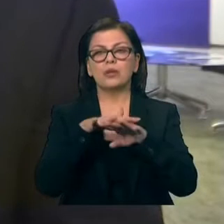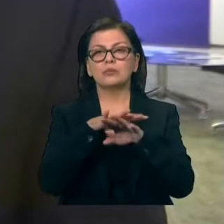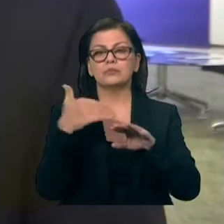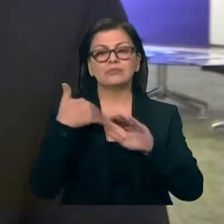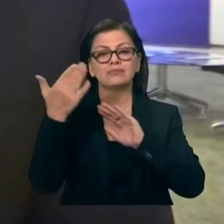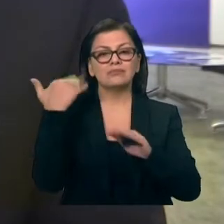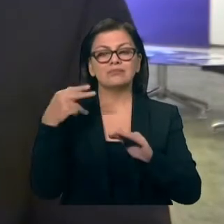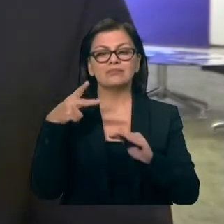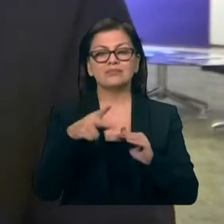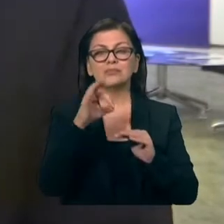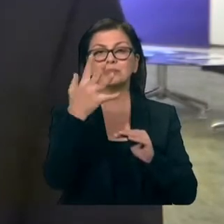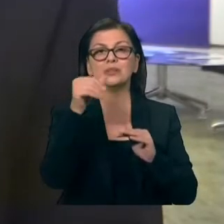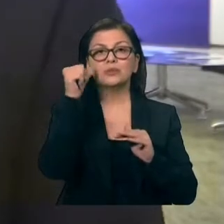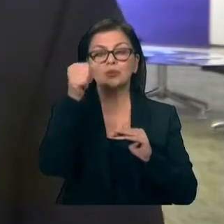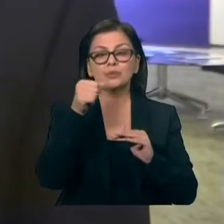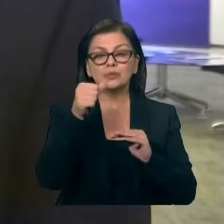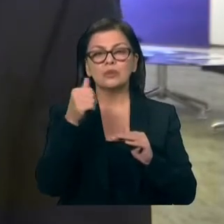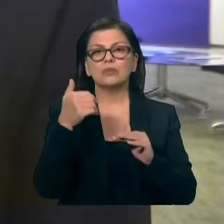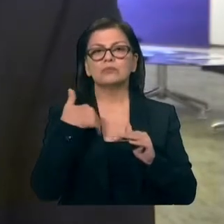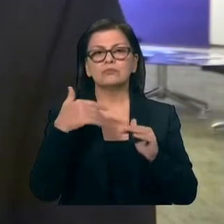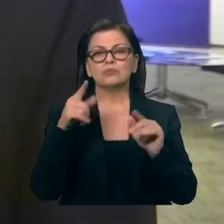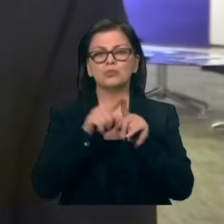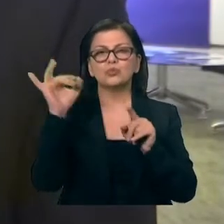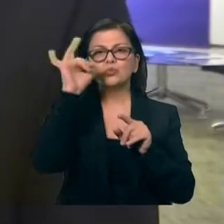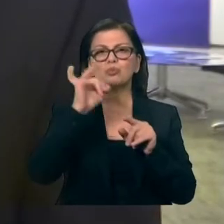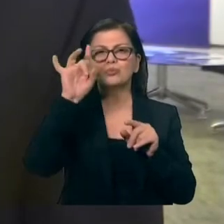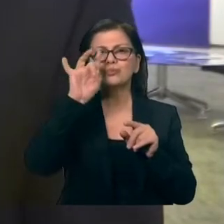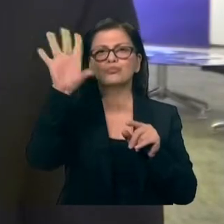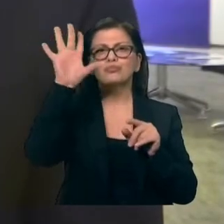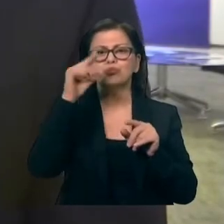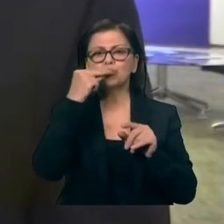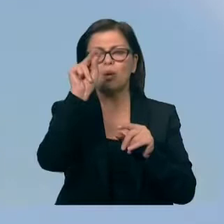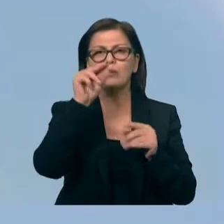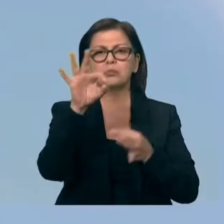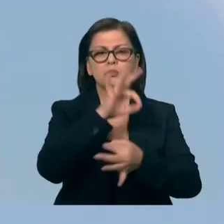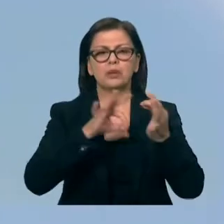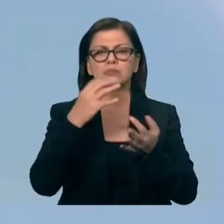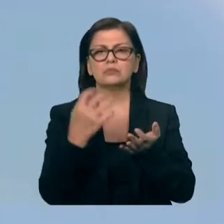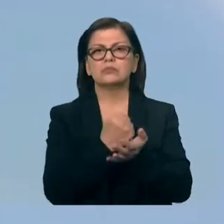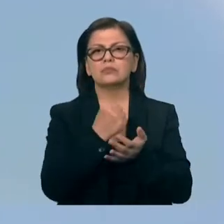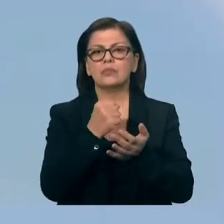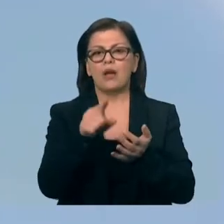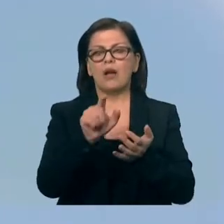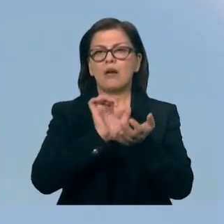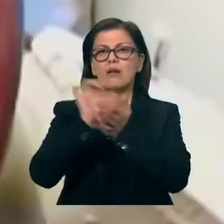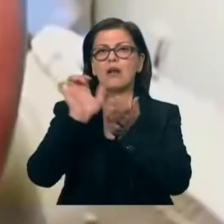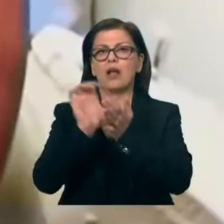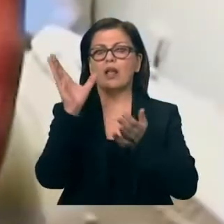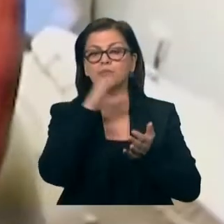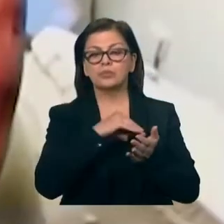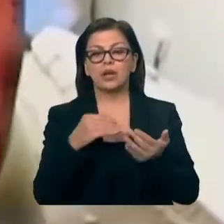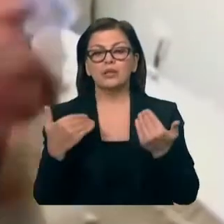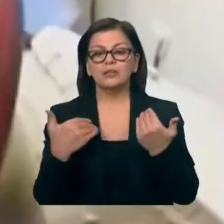Bu tarixdə bir ilk idi, ilk dəfədir ki, Azərbaycan qazı Avropa bazarına daxil olmağa başladı. Azərbaycan qazı artıq